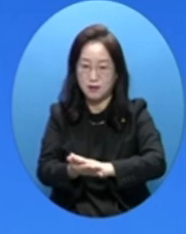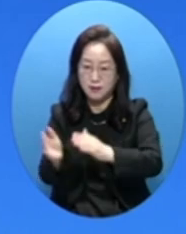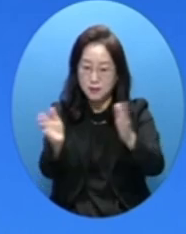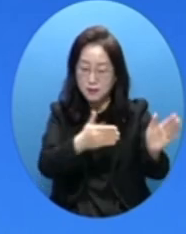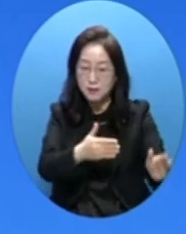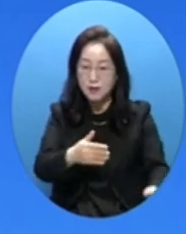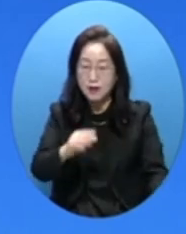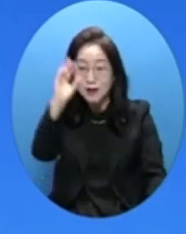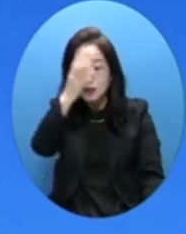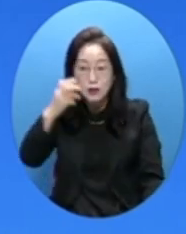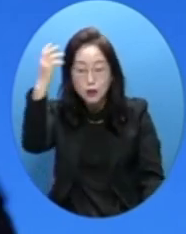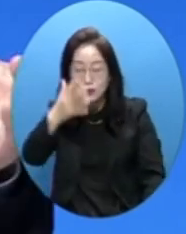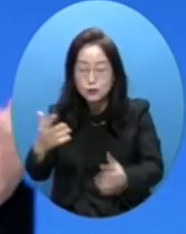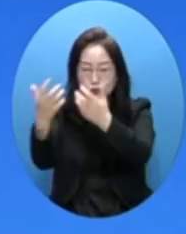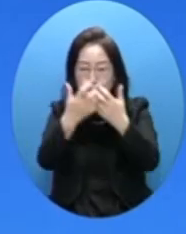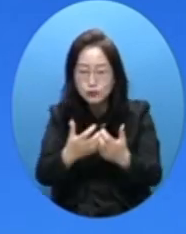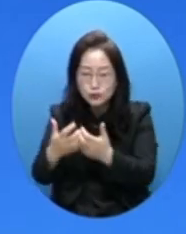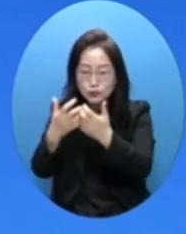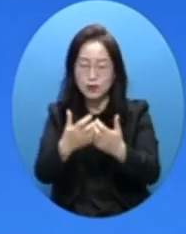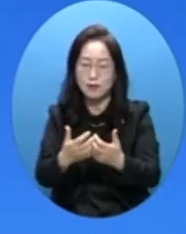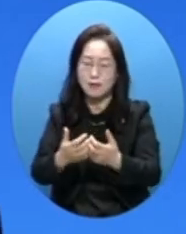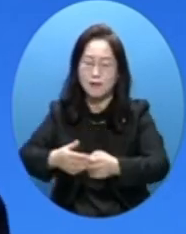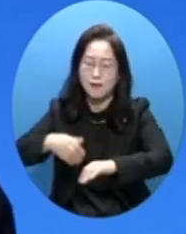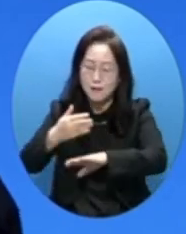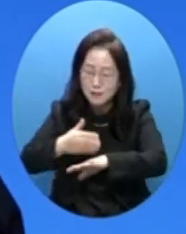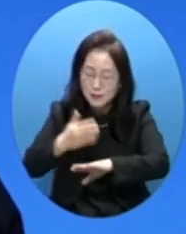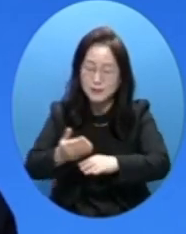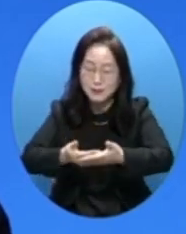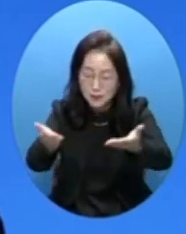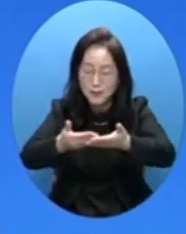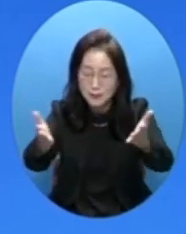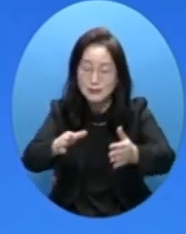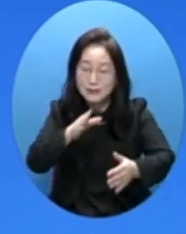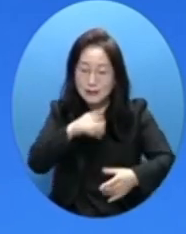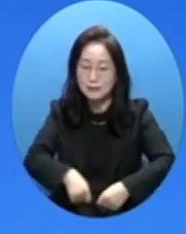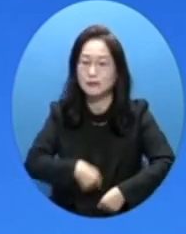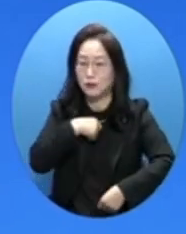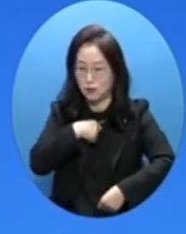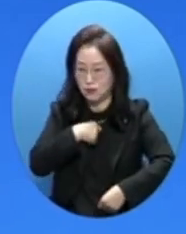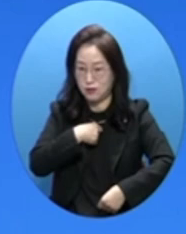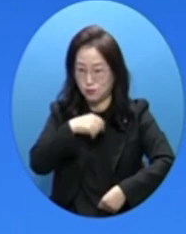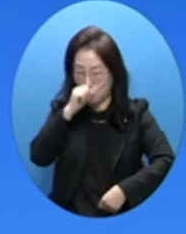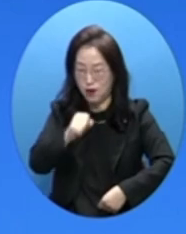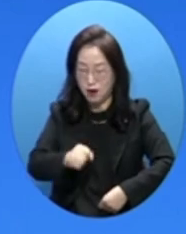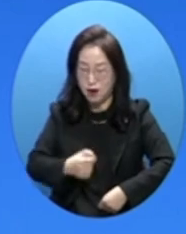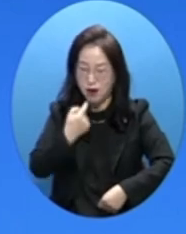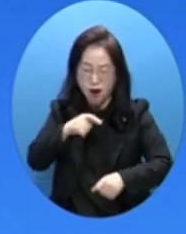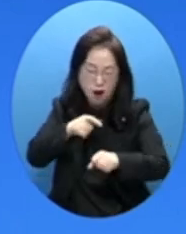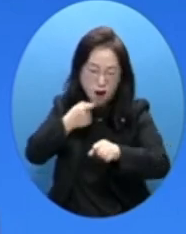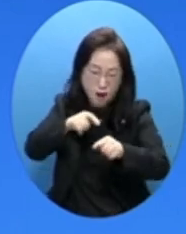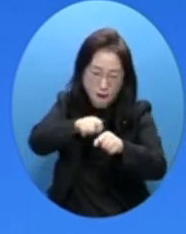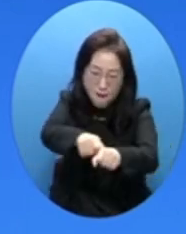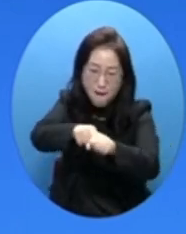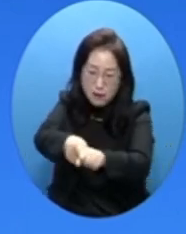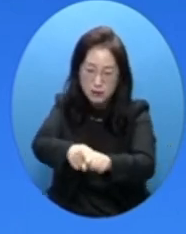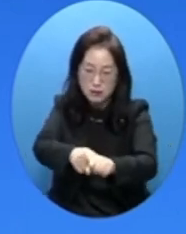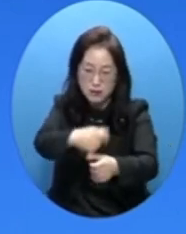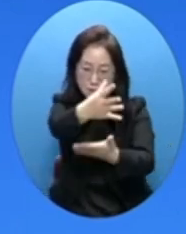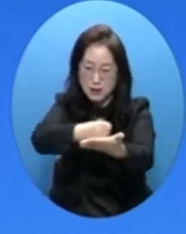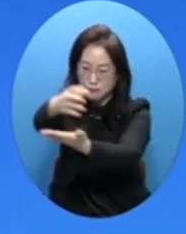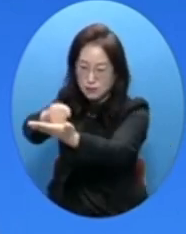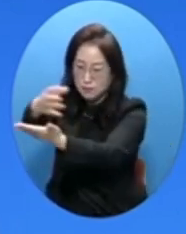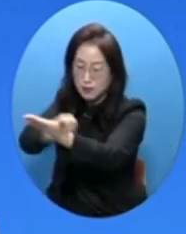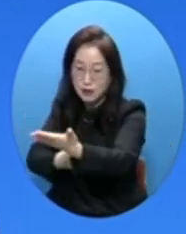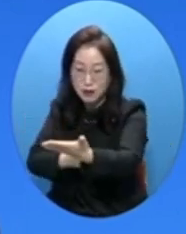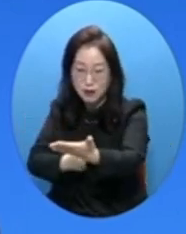우리 기쁨으로 감사함으로 나눈 그 나눔이 진정한 나눔이고, 억지로 가진 사람에서 이것을 뺏어 나누는 것은